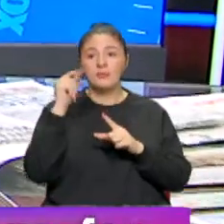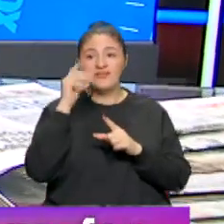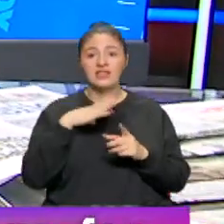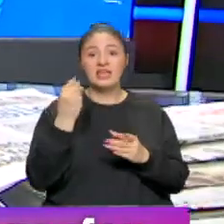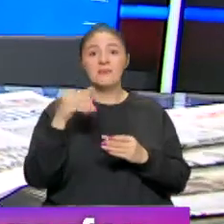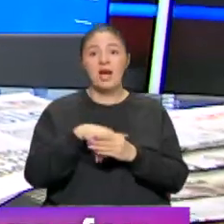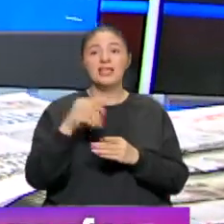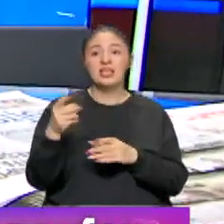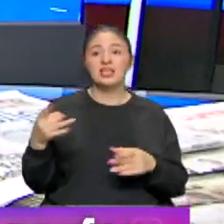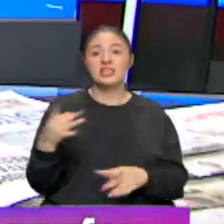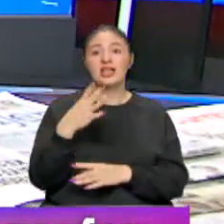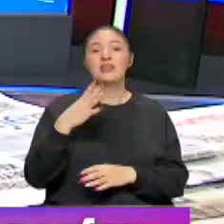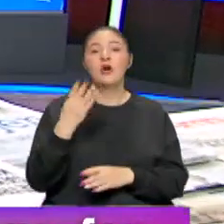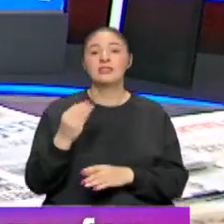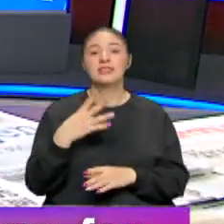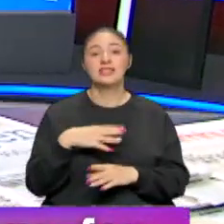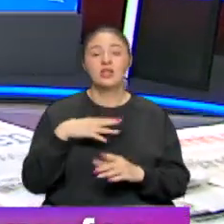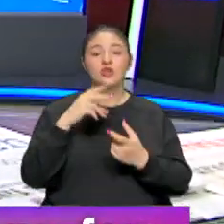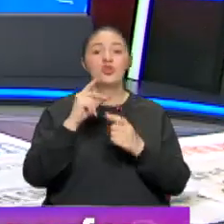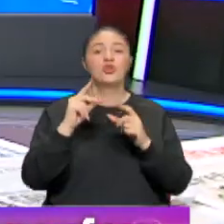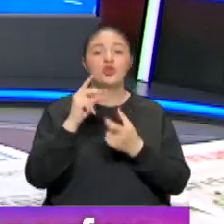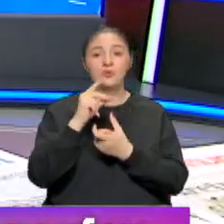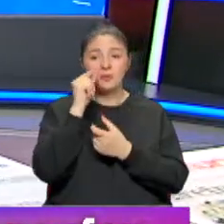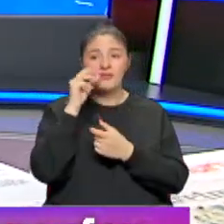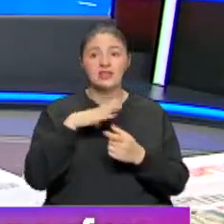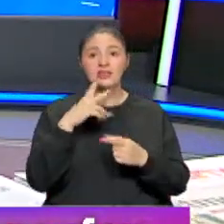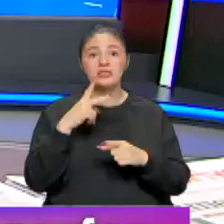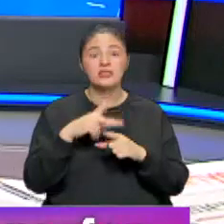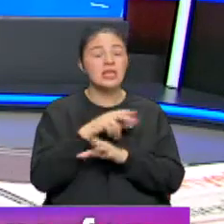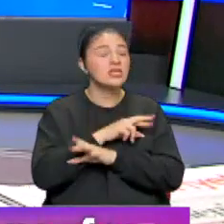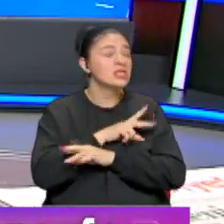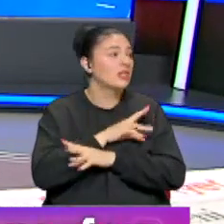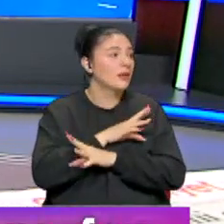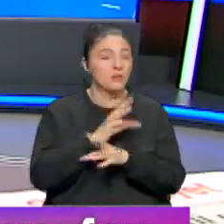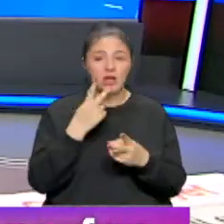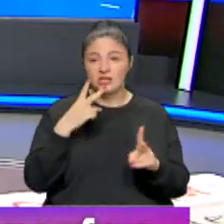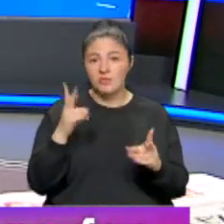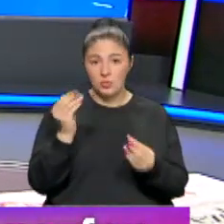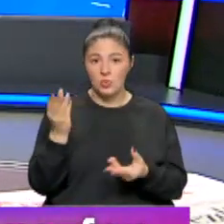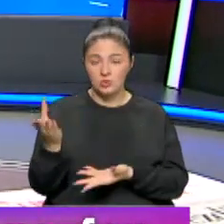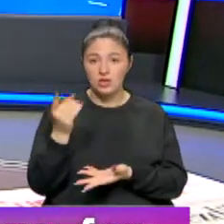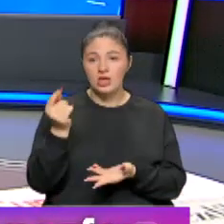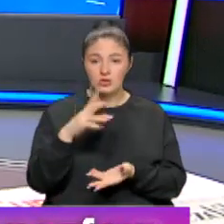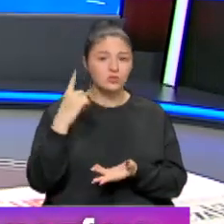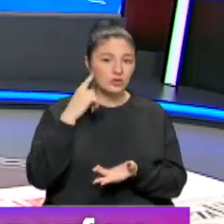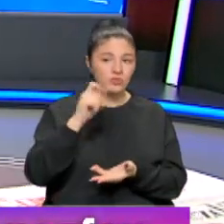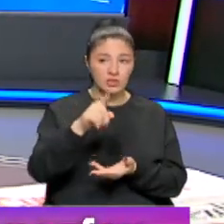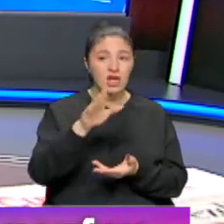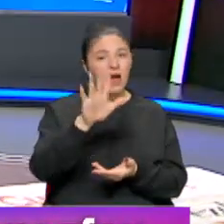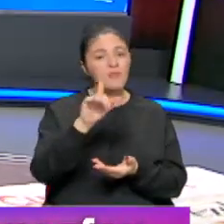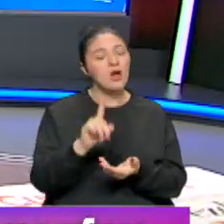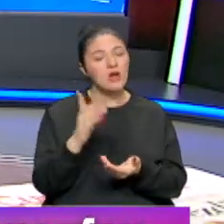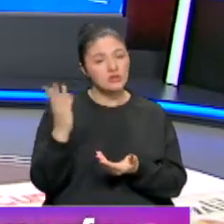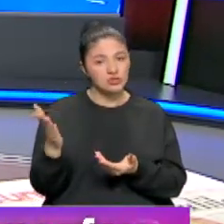iyi Parti'den ihracı istenen Ümit dikbayır Zehir zemberek açıklamaları oldu Az sonra duyacaksınız Ama